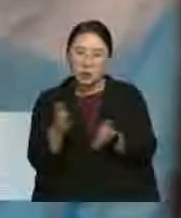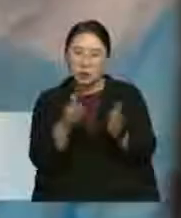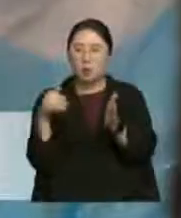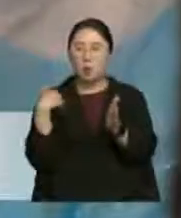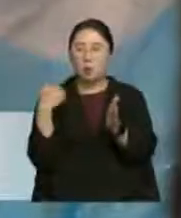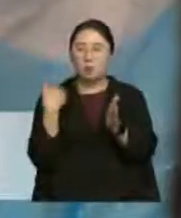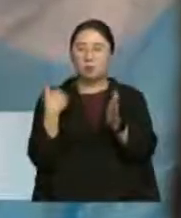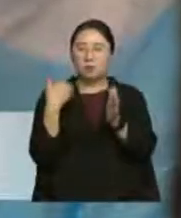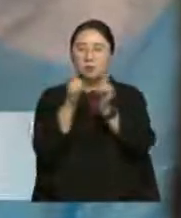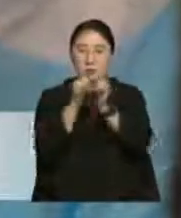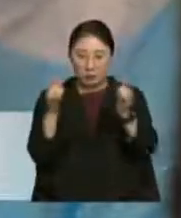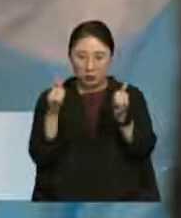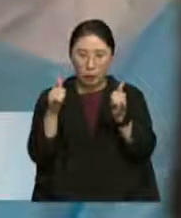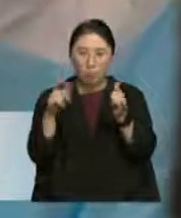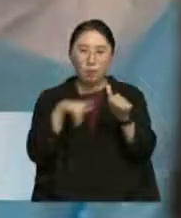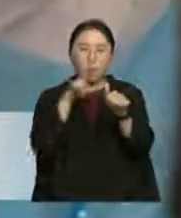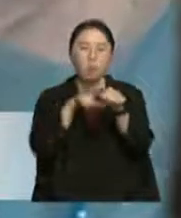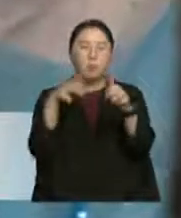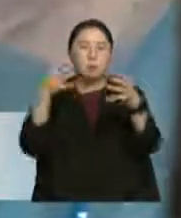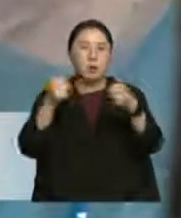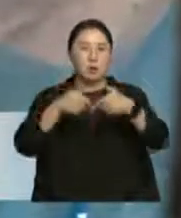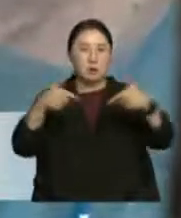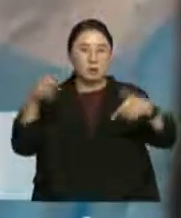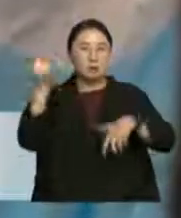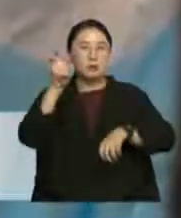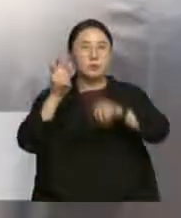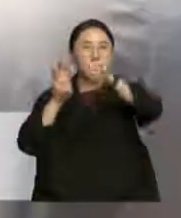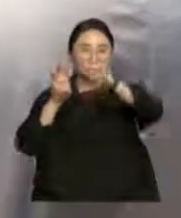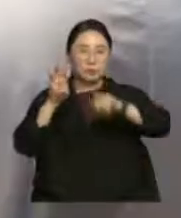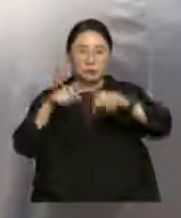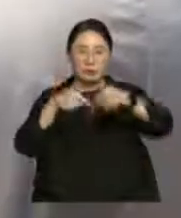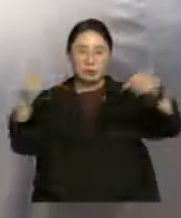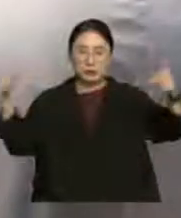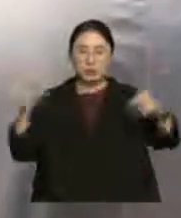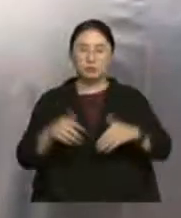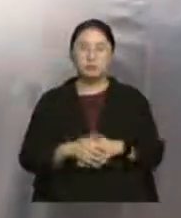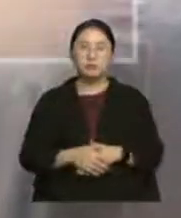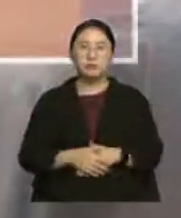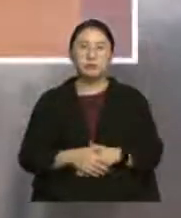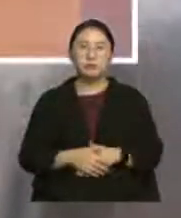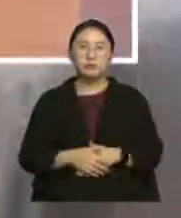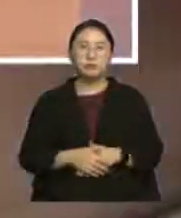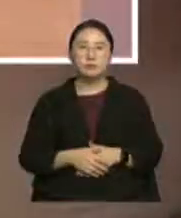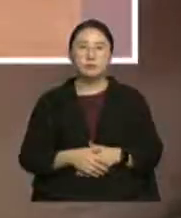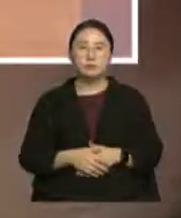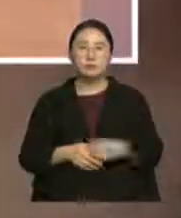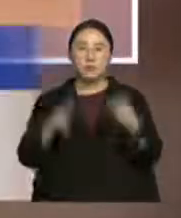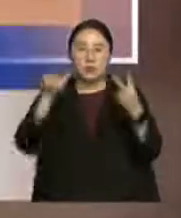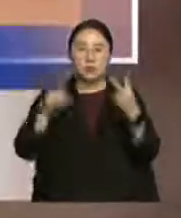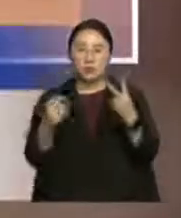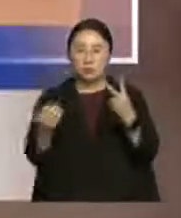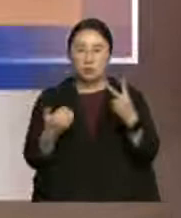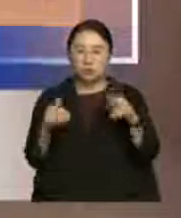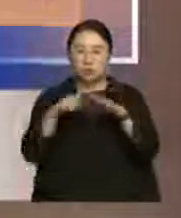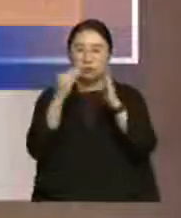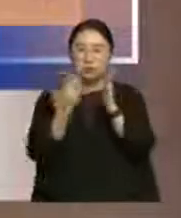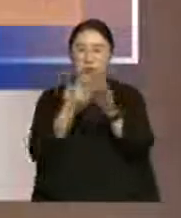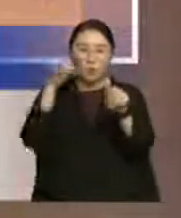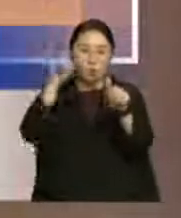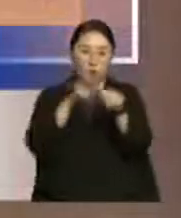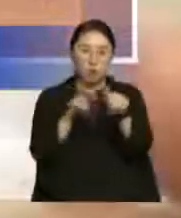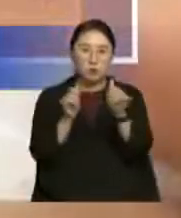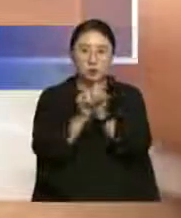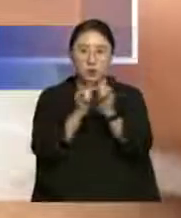확진 자 비율은 증가 추세로 30% 에 가까운 비율까지 늘었습니다 2주전 전체 확진